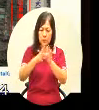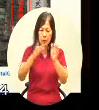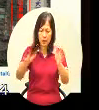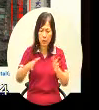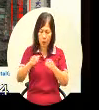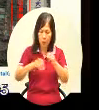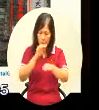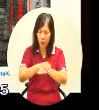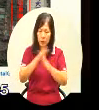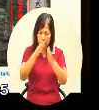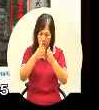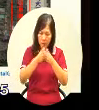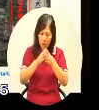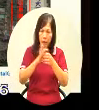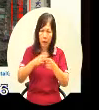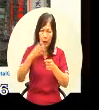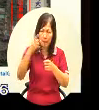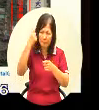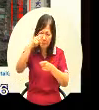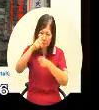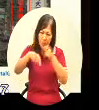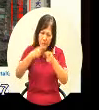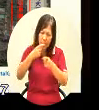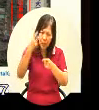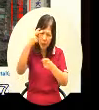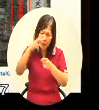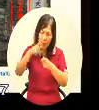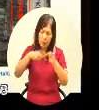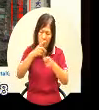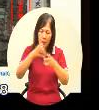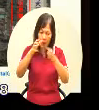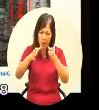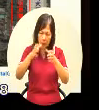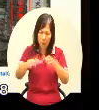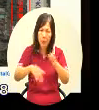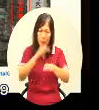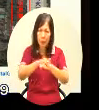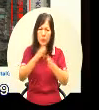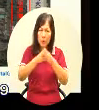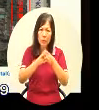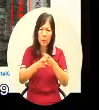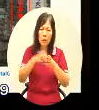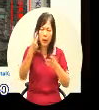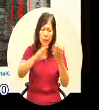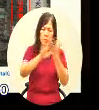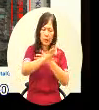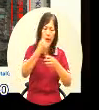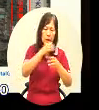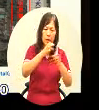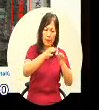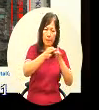是明后今明明后年。那这里又一个美商的大卖场，